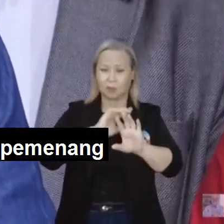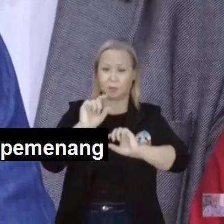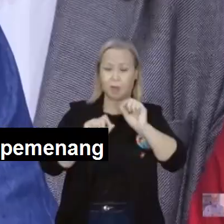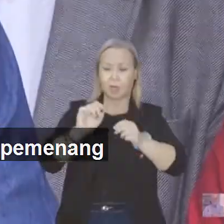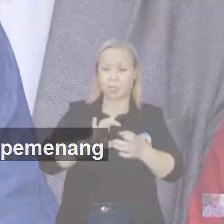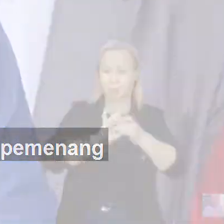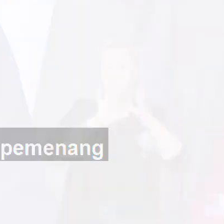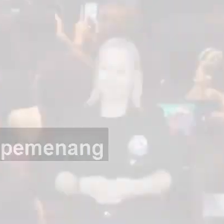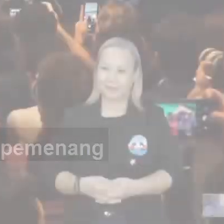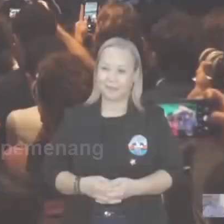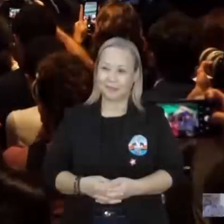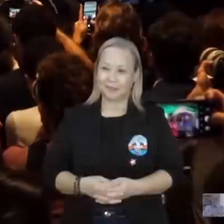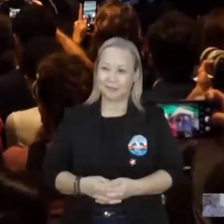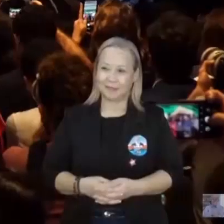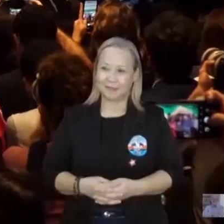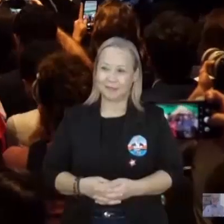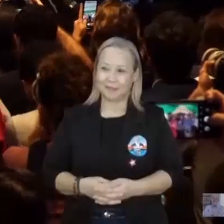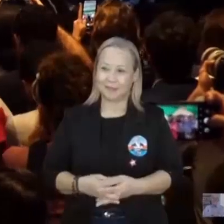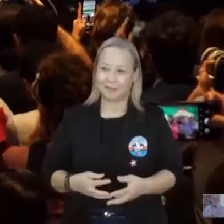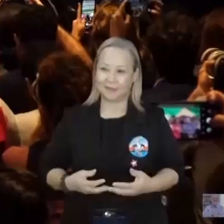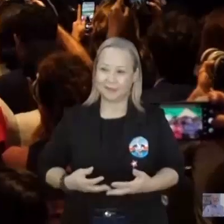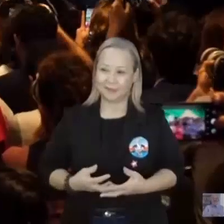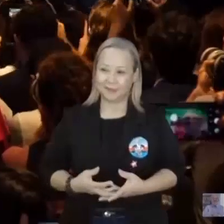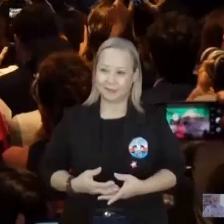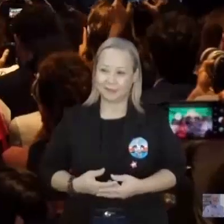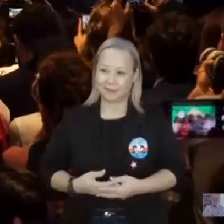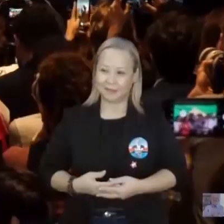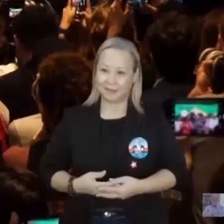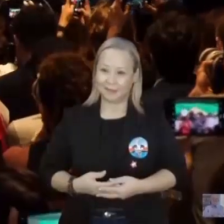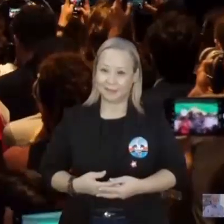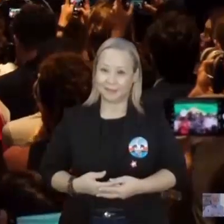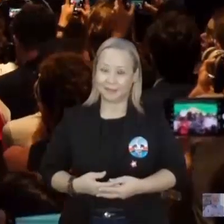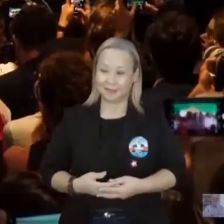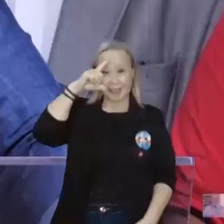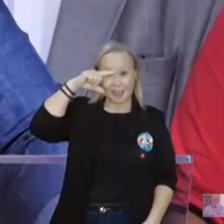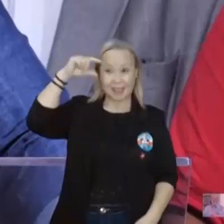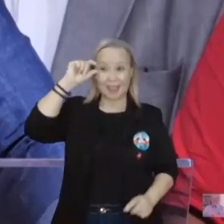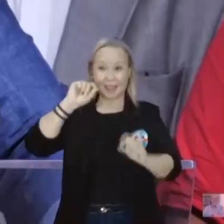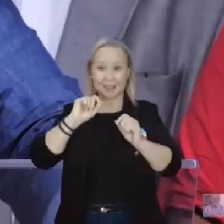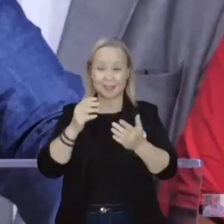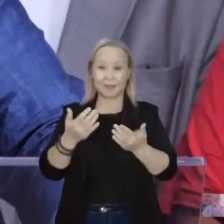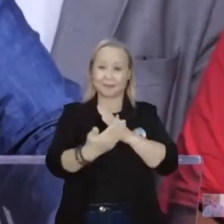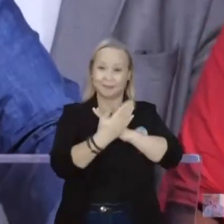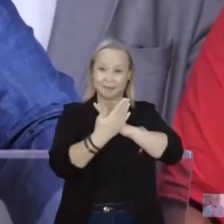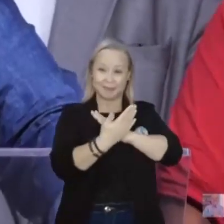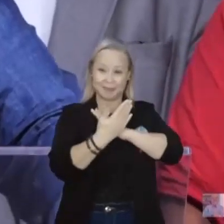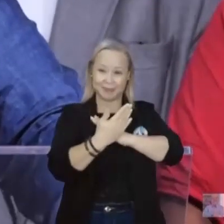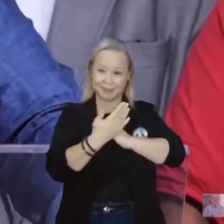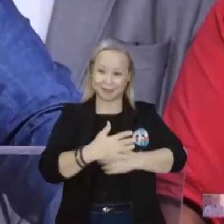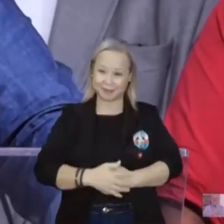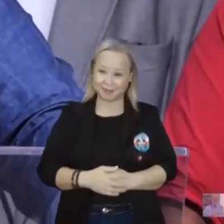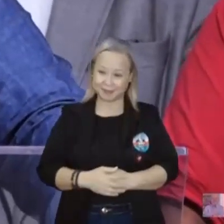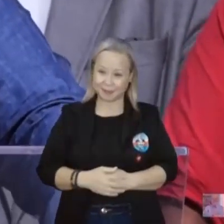saísse vencedora. Setelah naik ke kursi kepresidenan, presiden sayap kiri ini berjanji untuk mengembalikan pertumbuhan